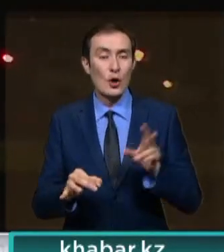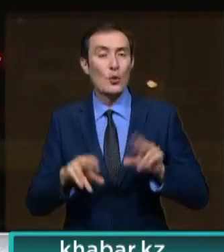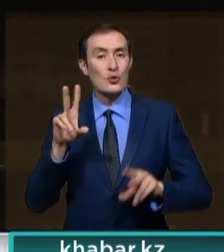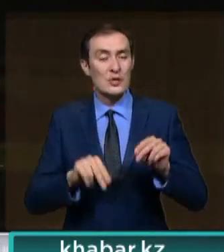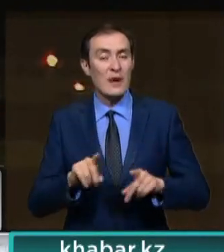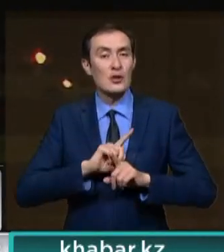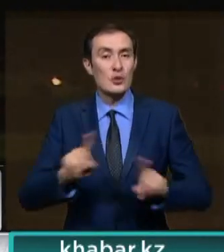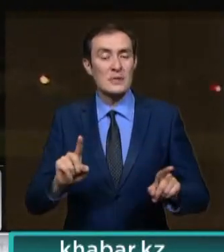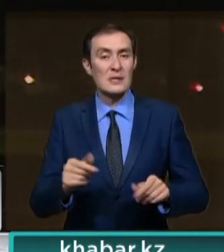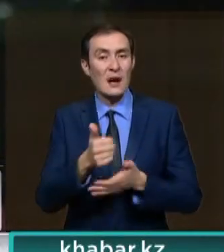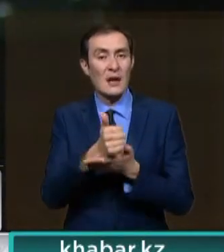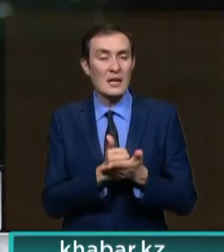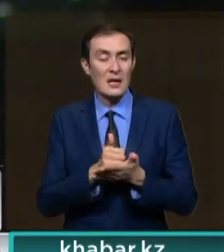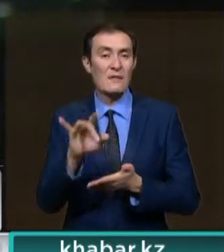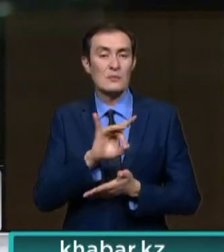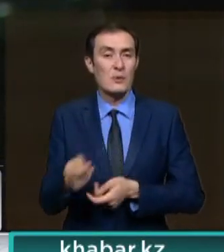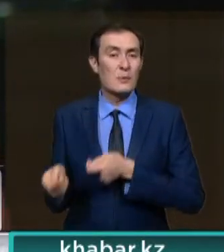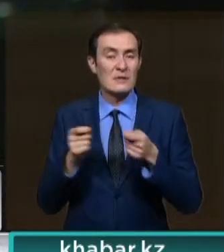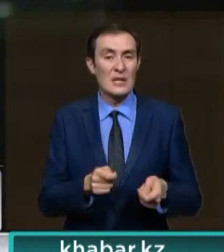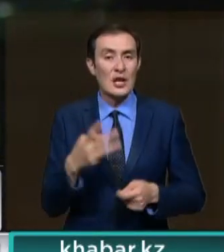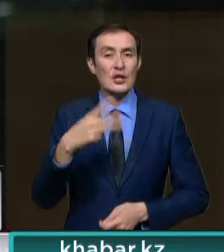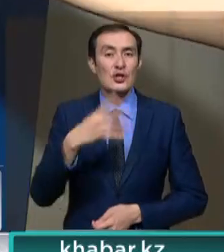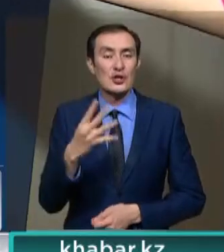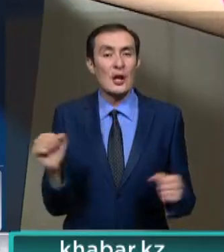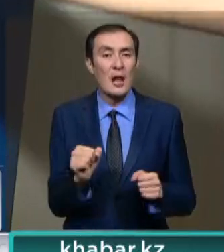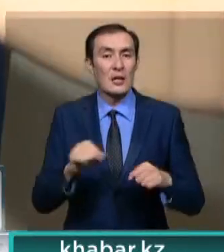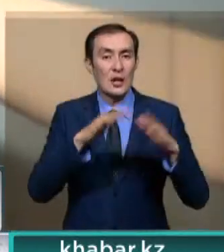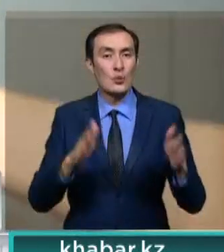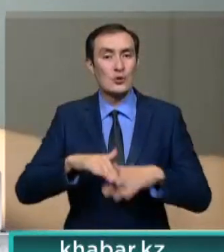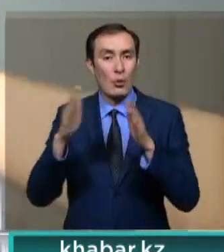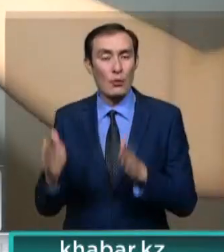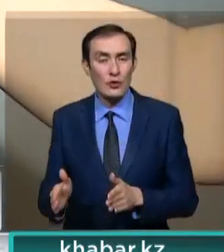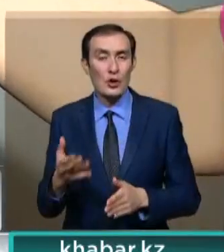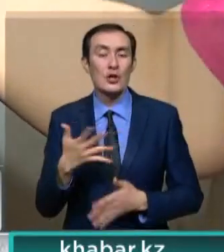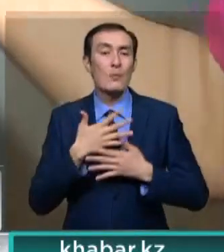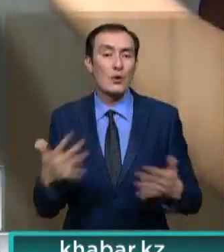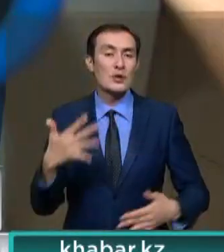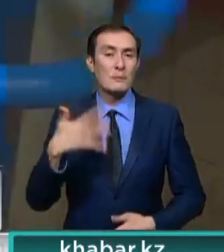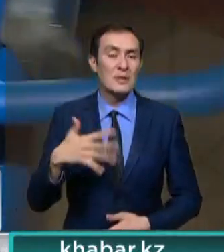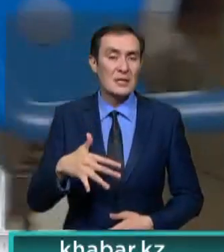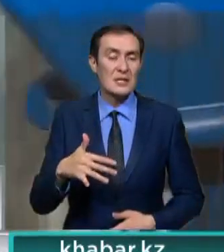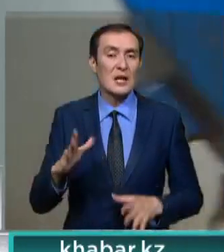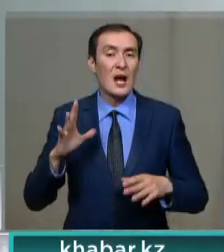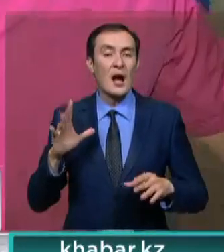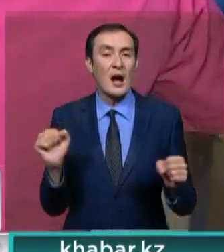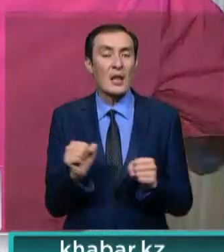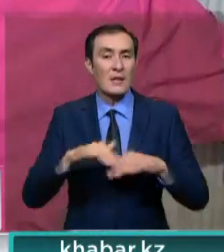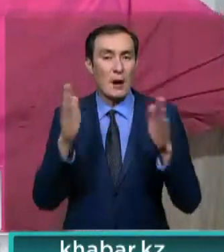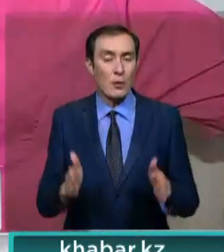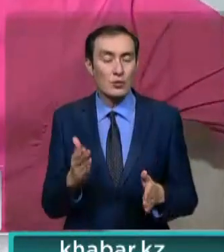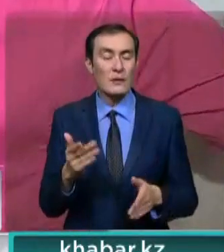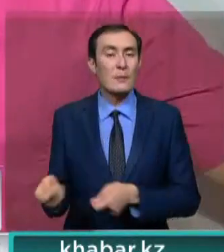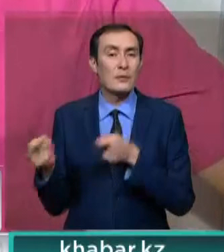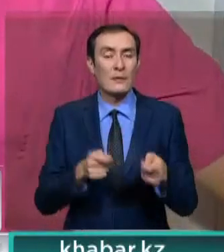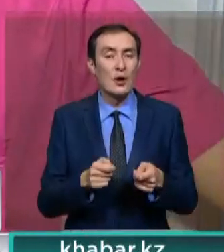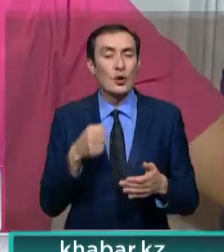Учитывая особенности хранения вакцины, в республику завезли 34 холодильные установки. Еще больше 50 единиц оборудования поступит